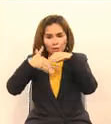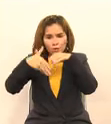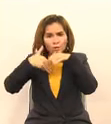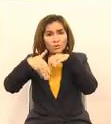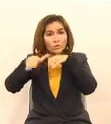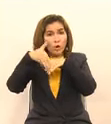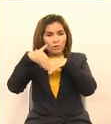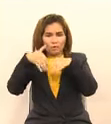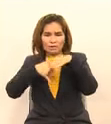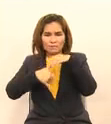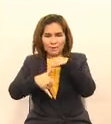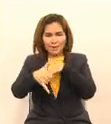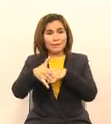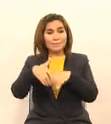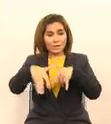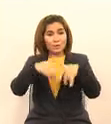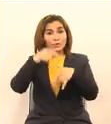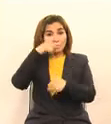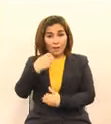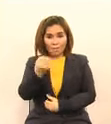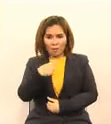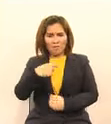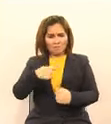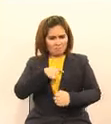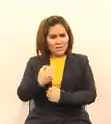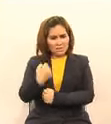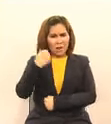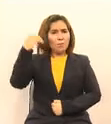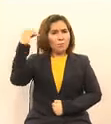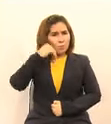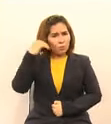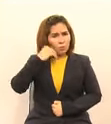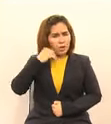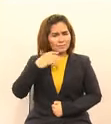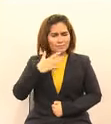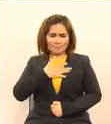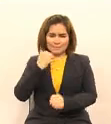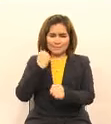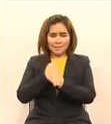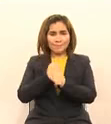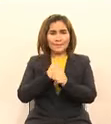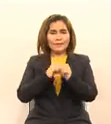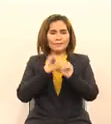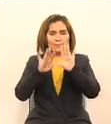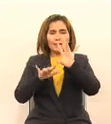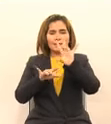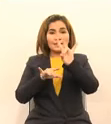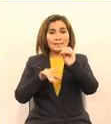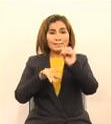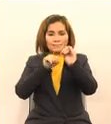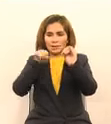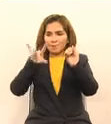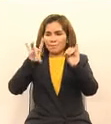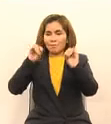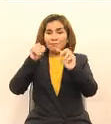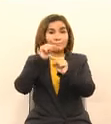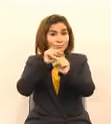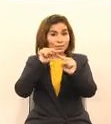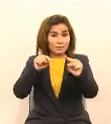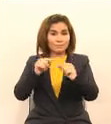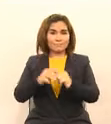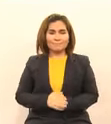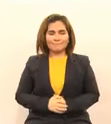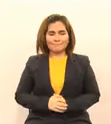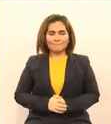ประชาชนชาวไทยที่มั่นใจว่าตัวเองสวมเป็นประจำทำทุกวันนะครับมีอยู่ที่ประมาณ 70-80% นะครับซึ่งถือก็ว่